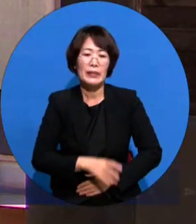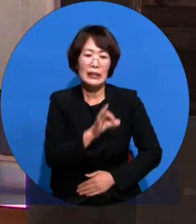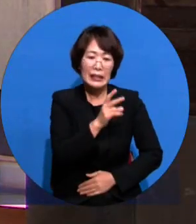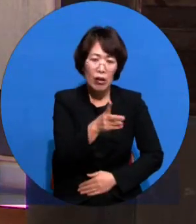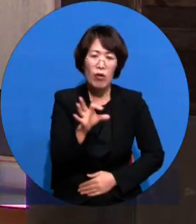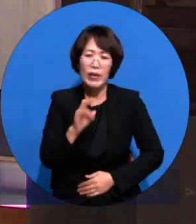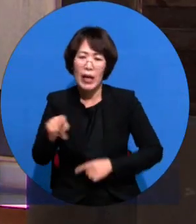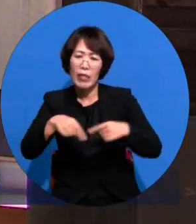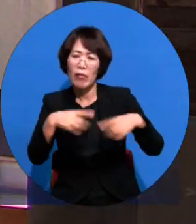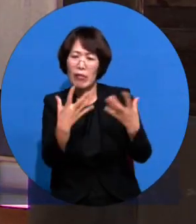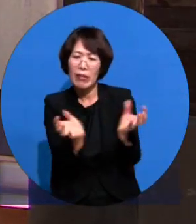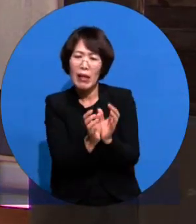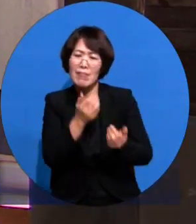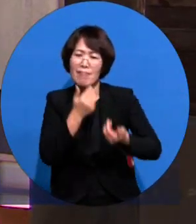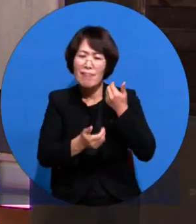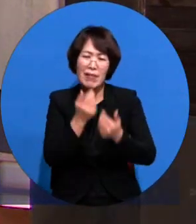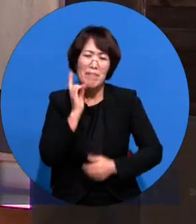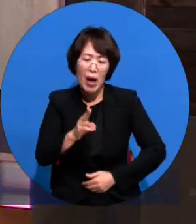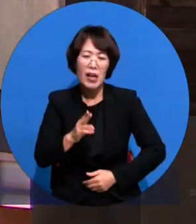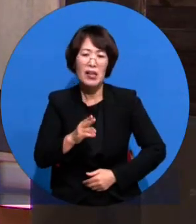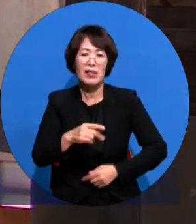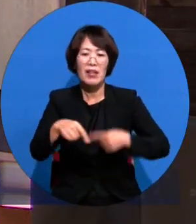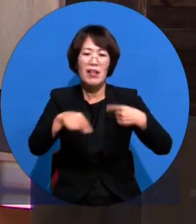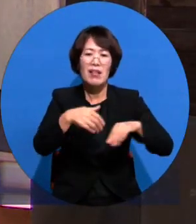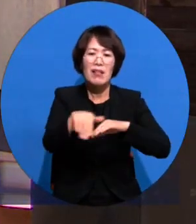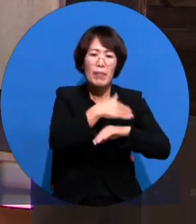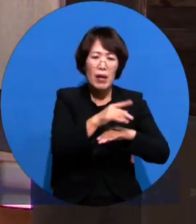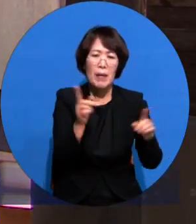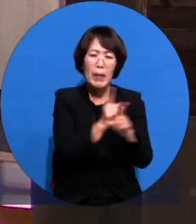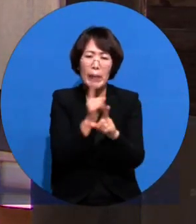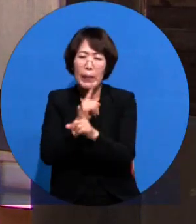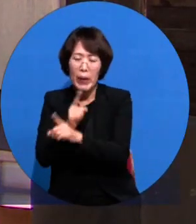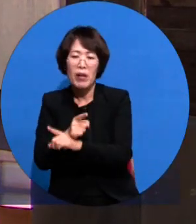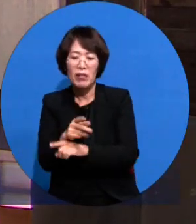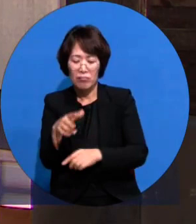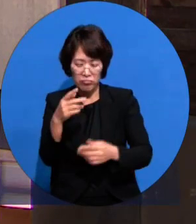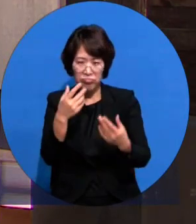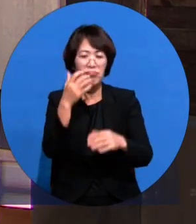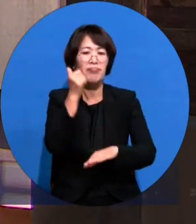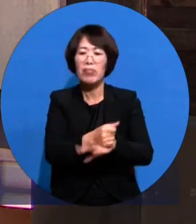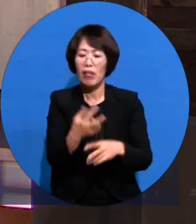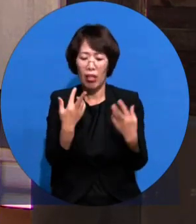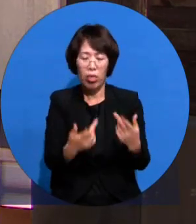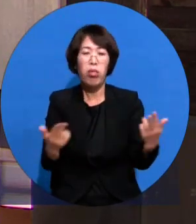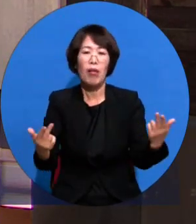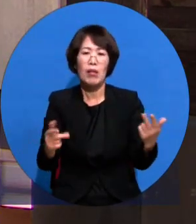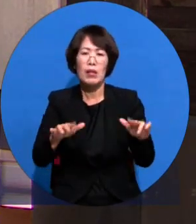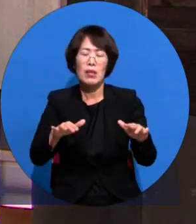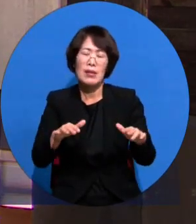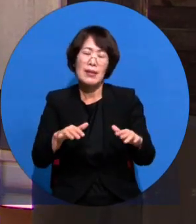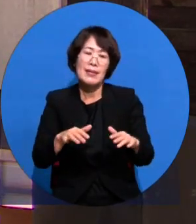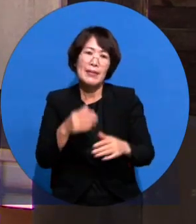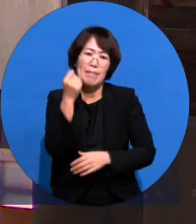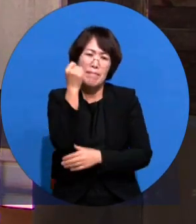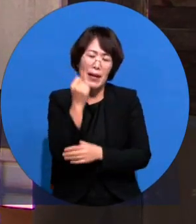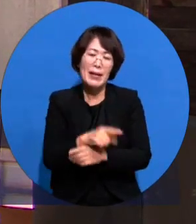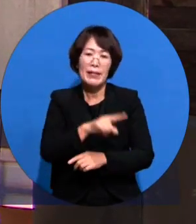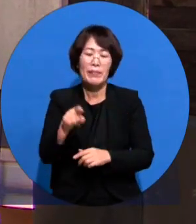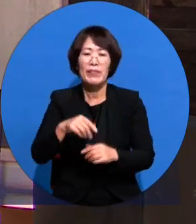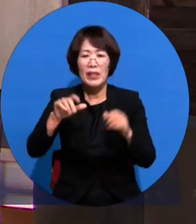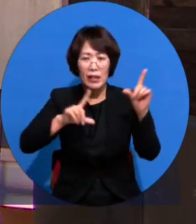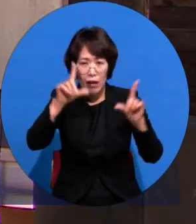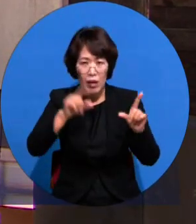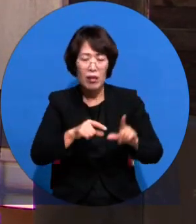극단적으로 대결하고 정책을 매번 바꿔서 아무것도 남아나지 않는 이 황폐한 시대